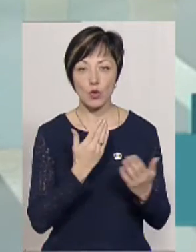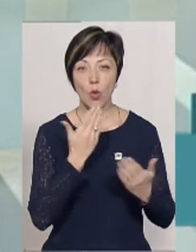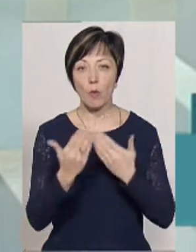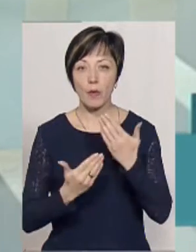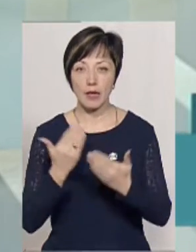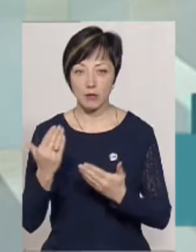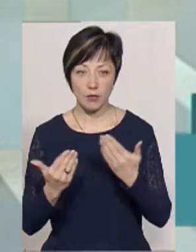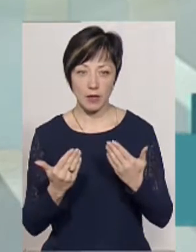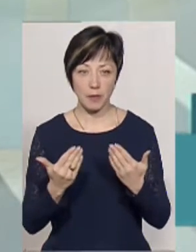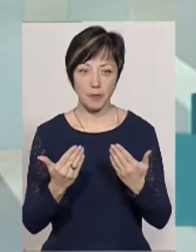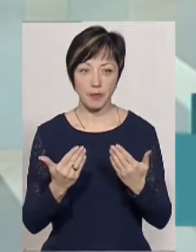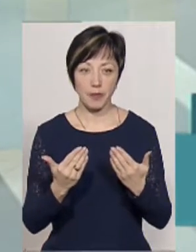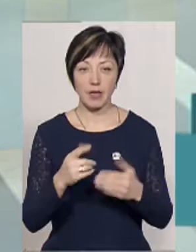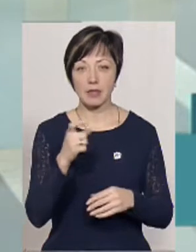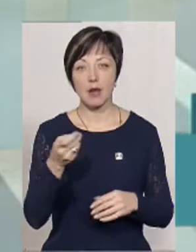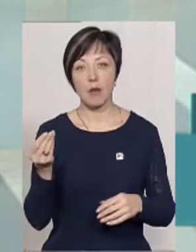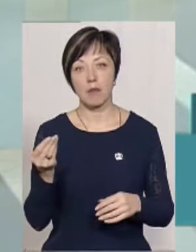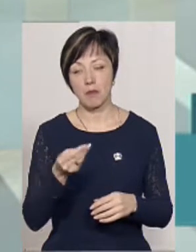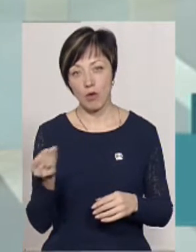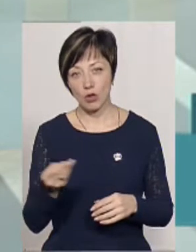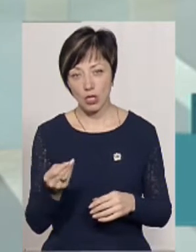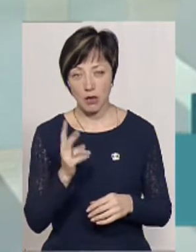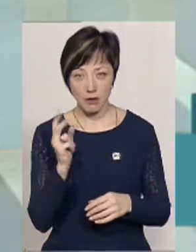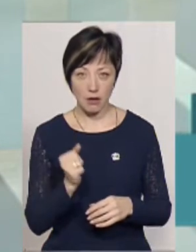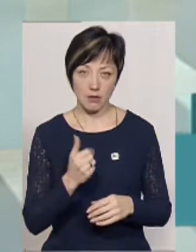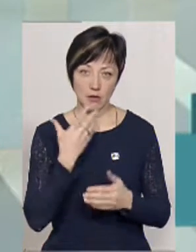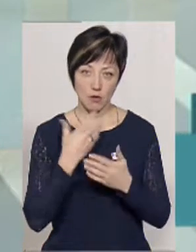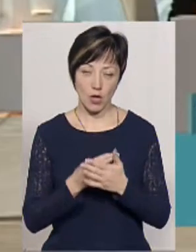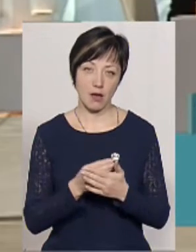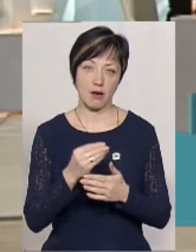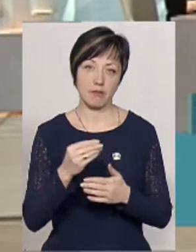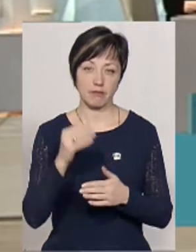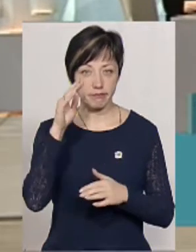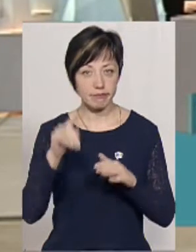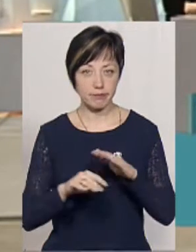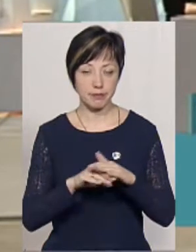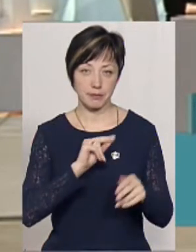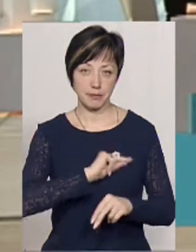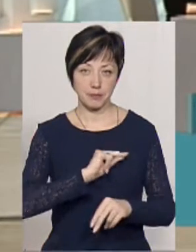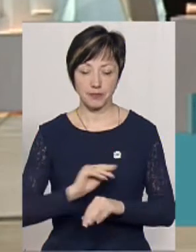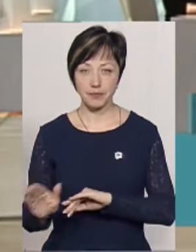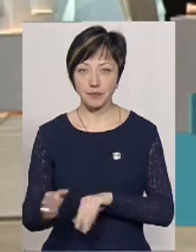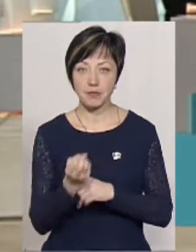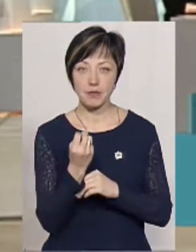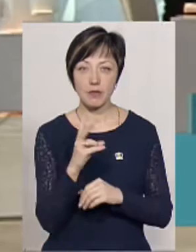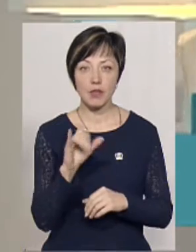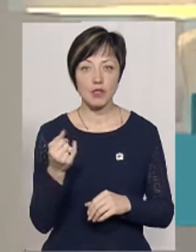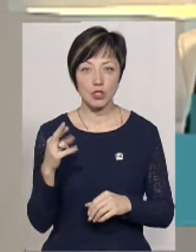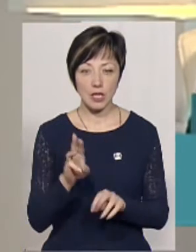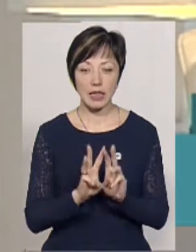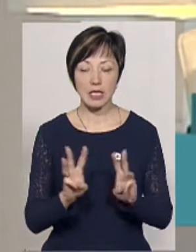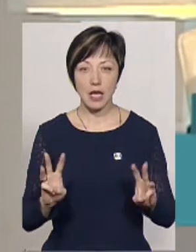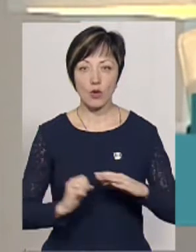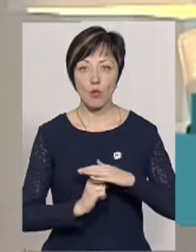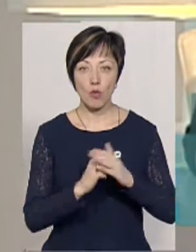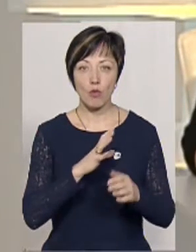за Петра Порошенка до своїх підлеглих. І 12 січня на сайті «Опори» була